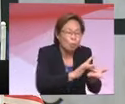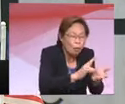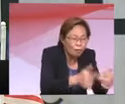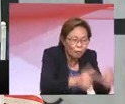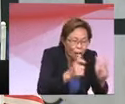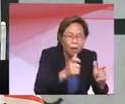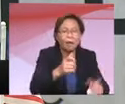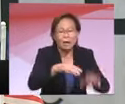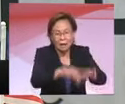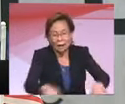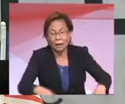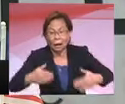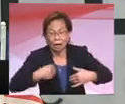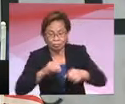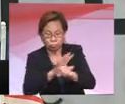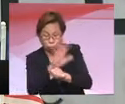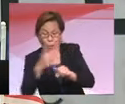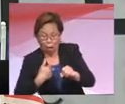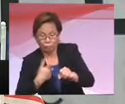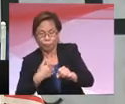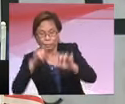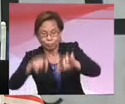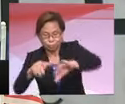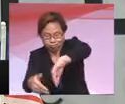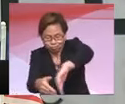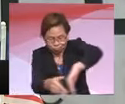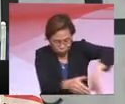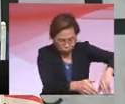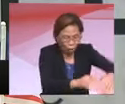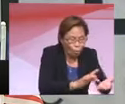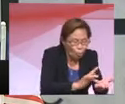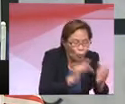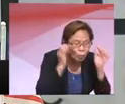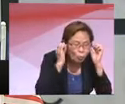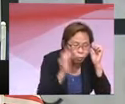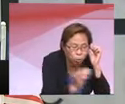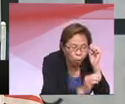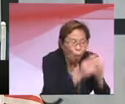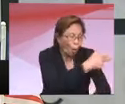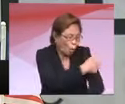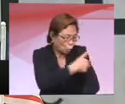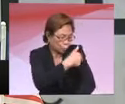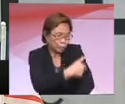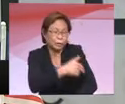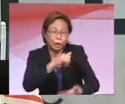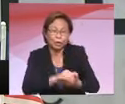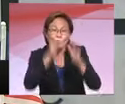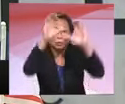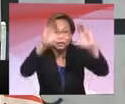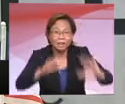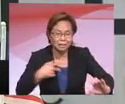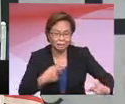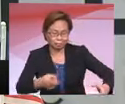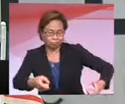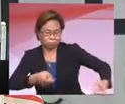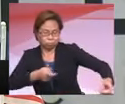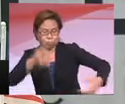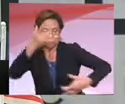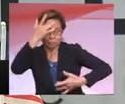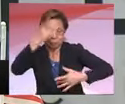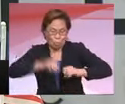yang positif kita perlu asingkan dan dirawat di hospital. Jadi itulah cara kita mengawal